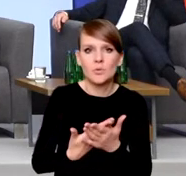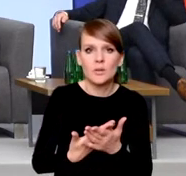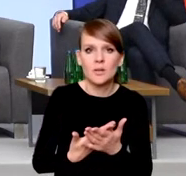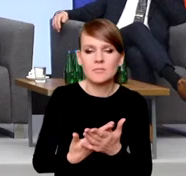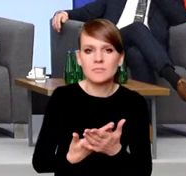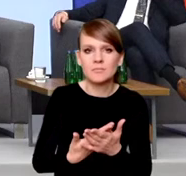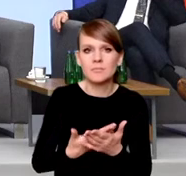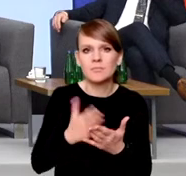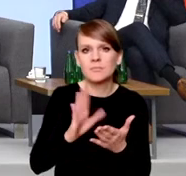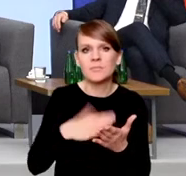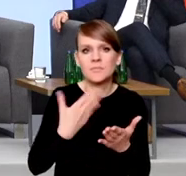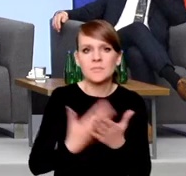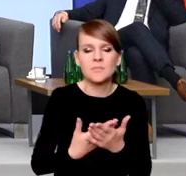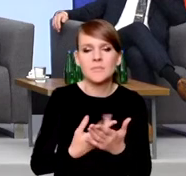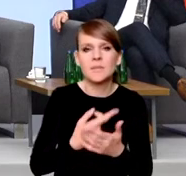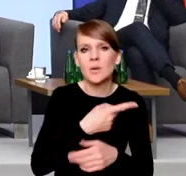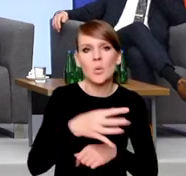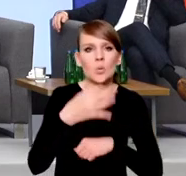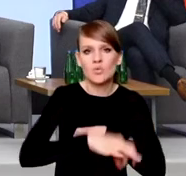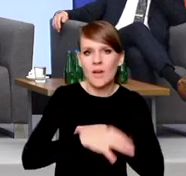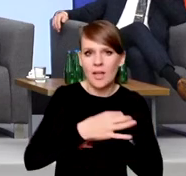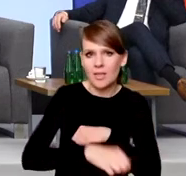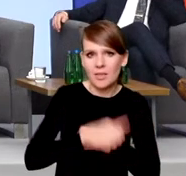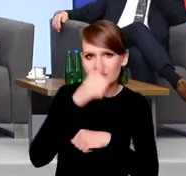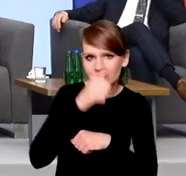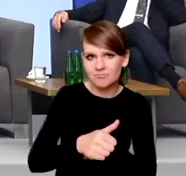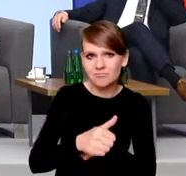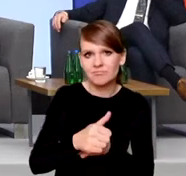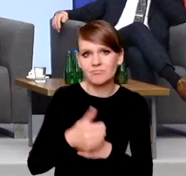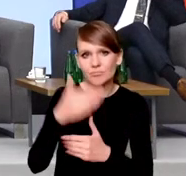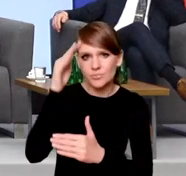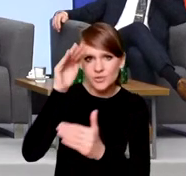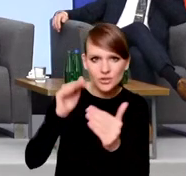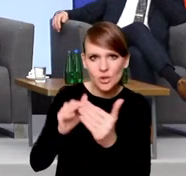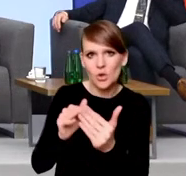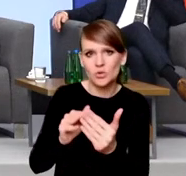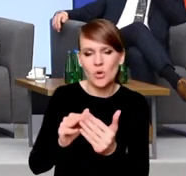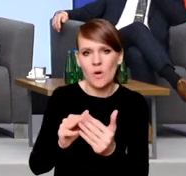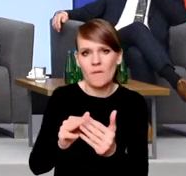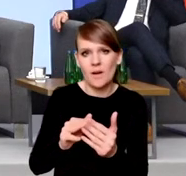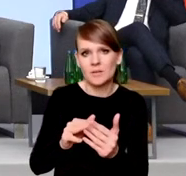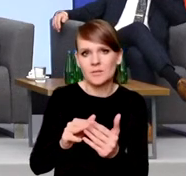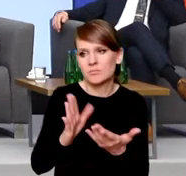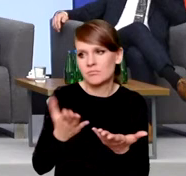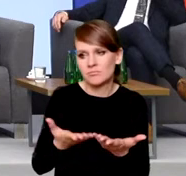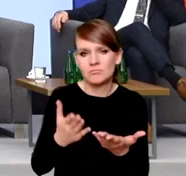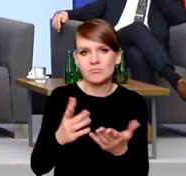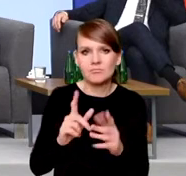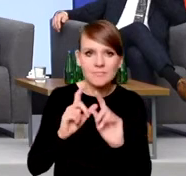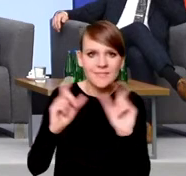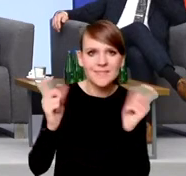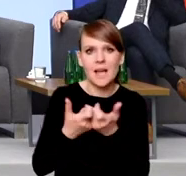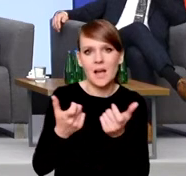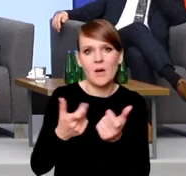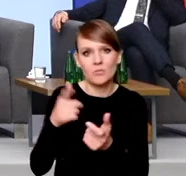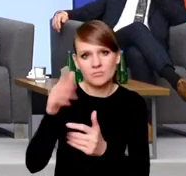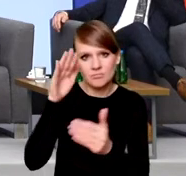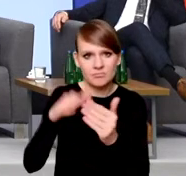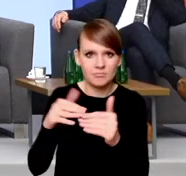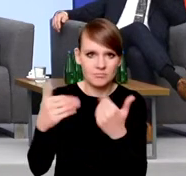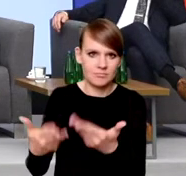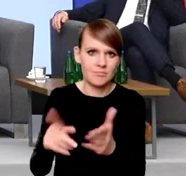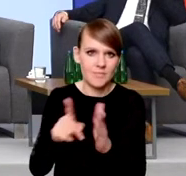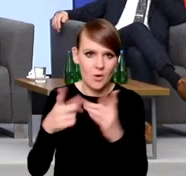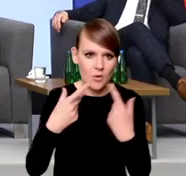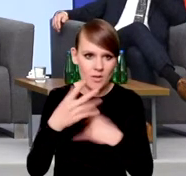pozwalają uczelniom przystosowanie się w całości dla osób z niepełnosprawnością. I to tak,